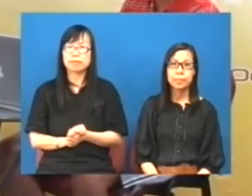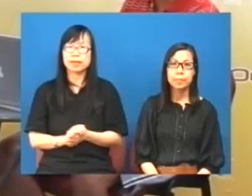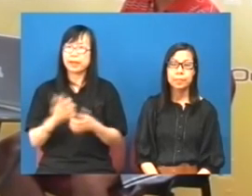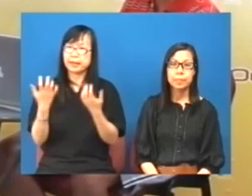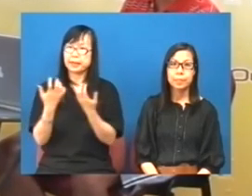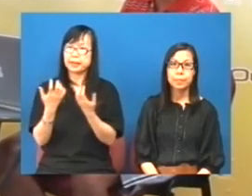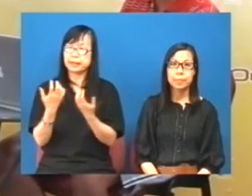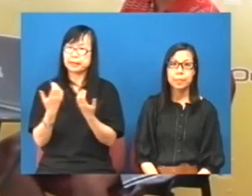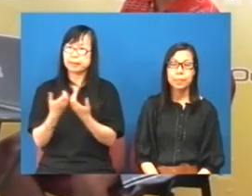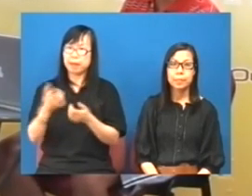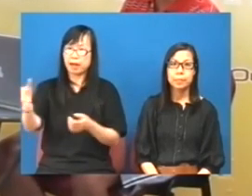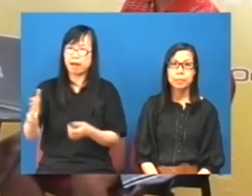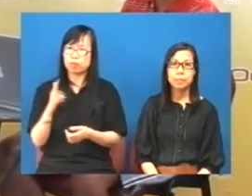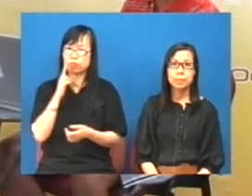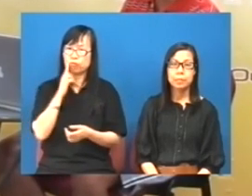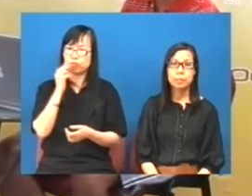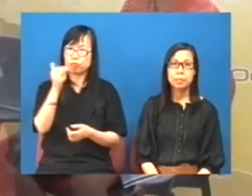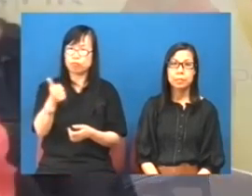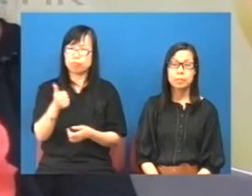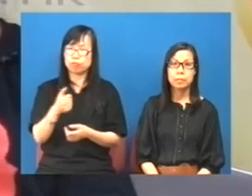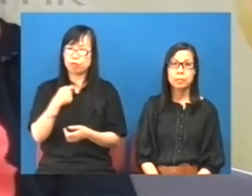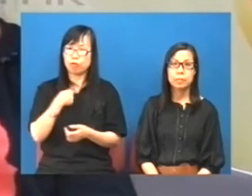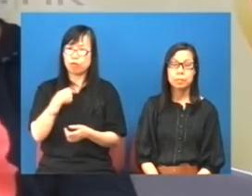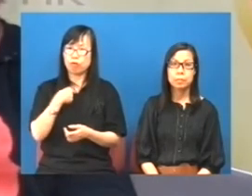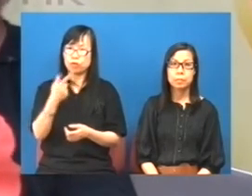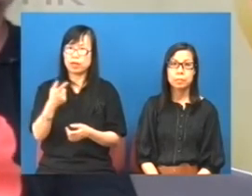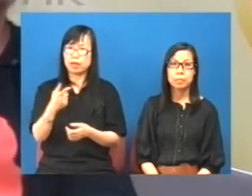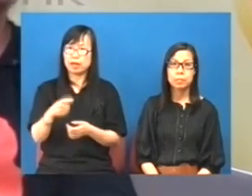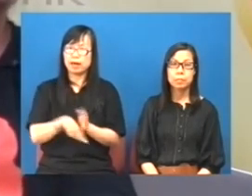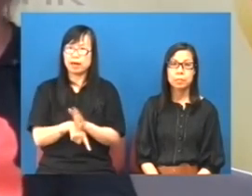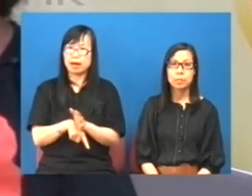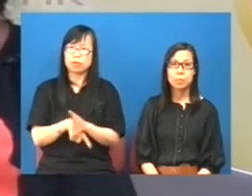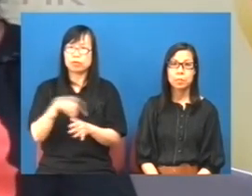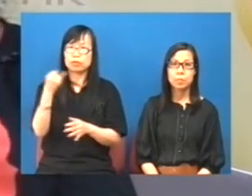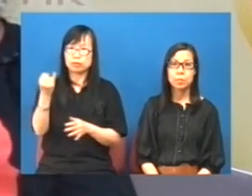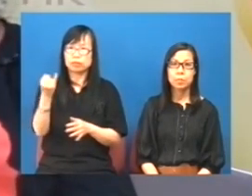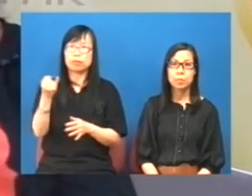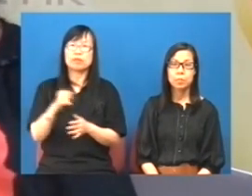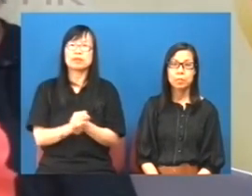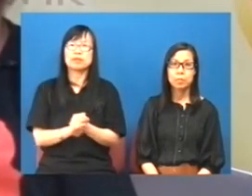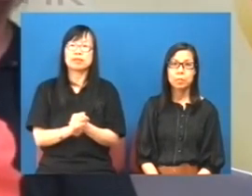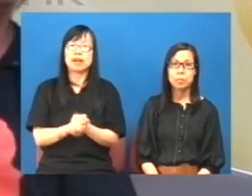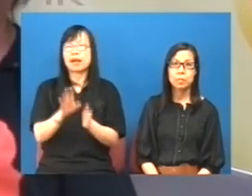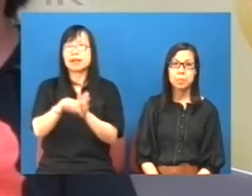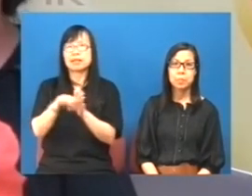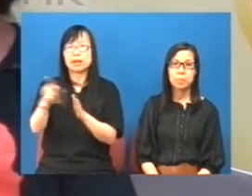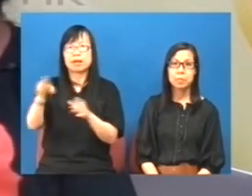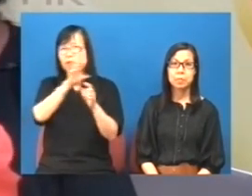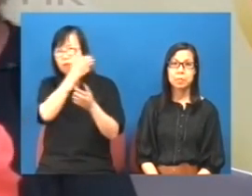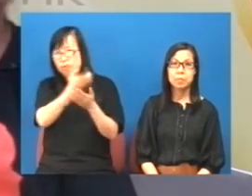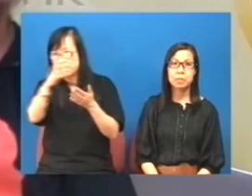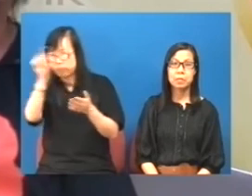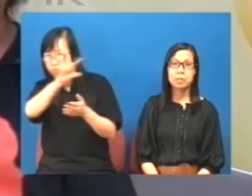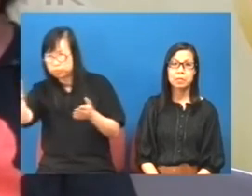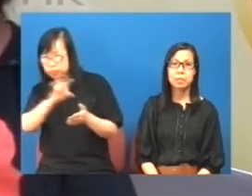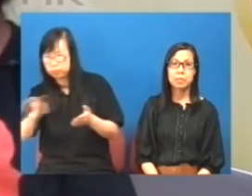這個這個著掃我鮮鮮穿埗我死頂即是壓勻了這個新亞